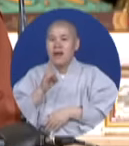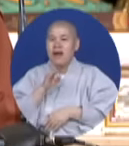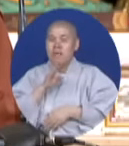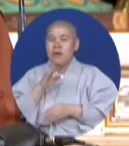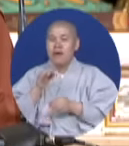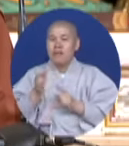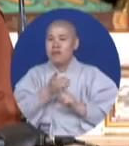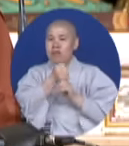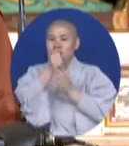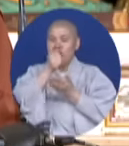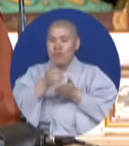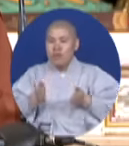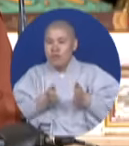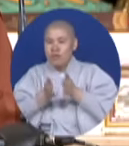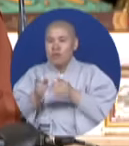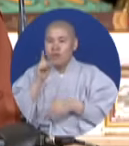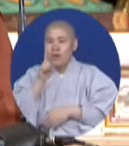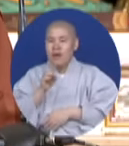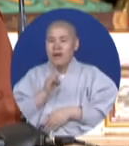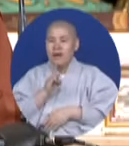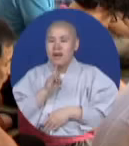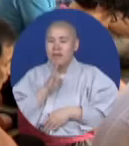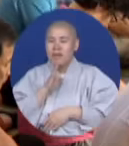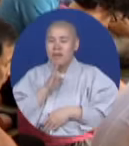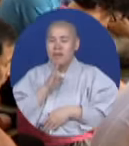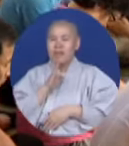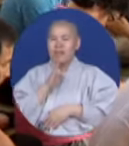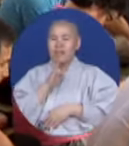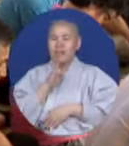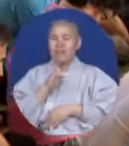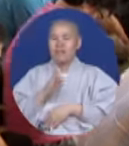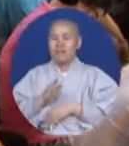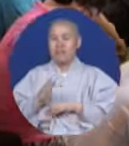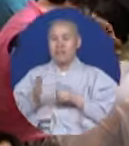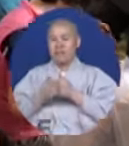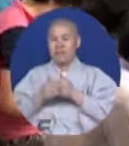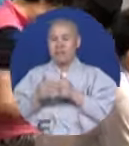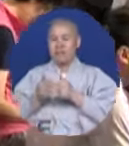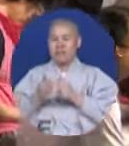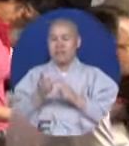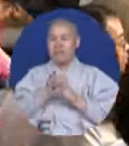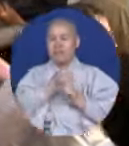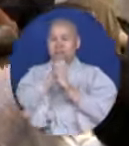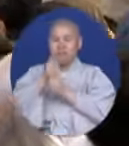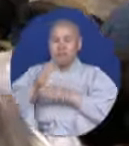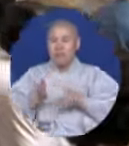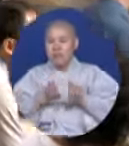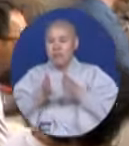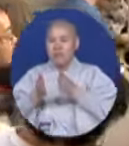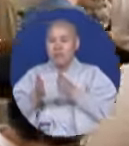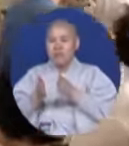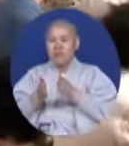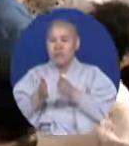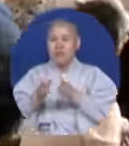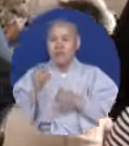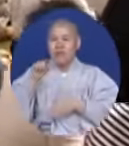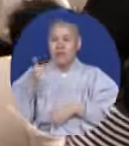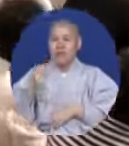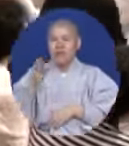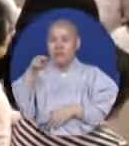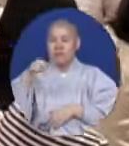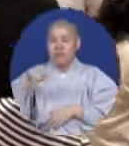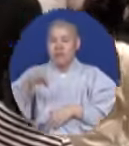불도 불도 하나뿐입니다. 그러니까 이 불도에는 원융해서